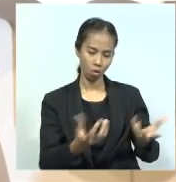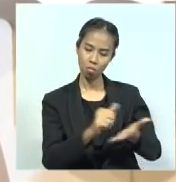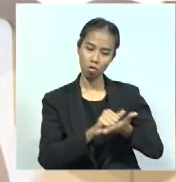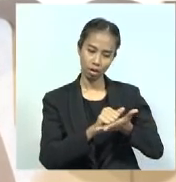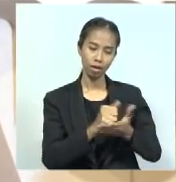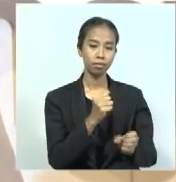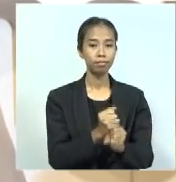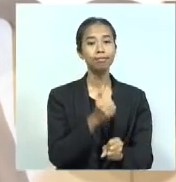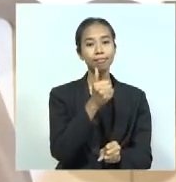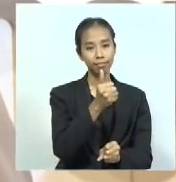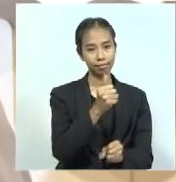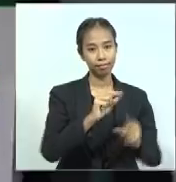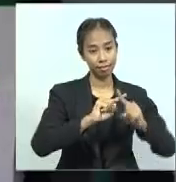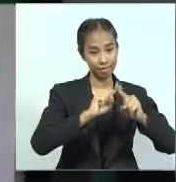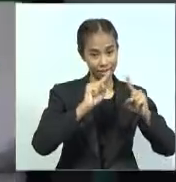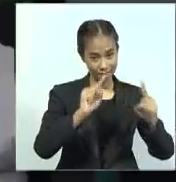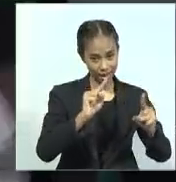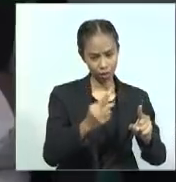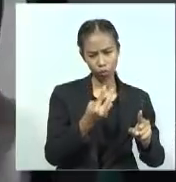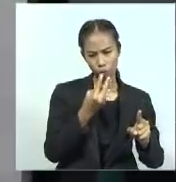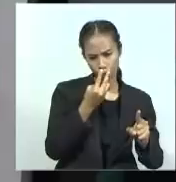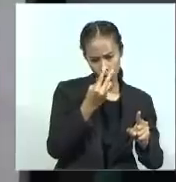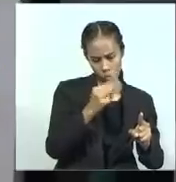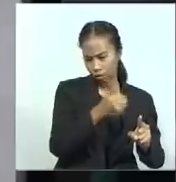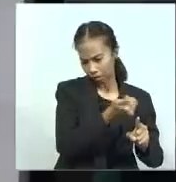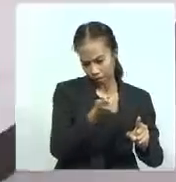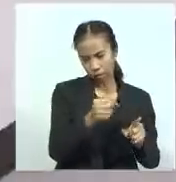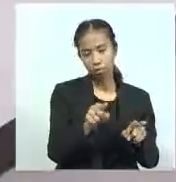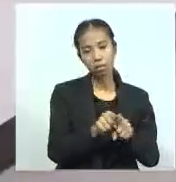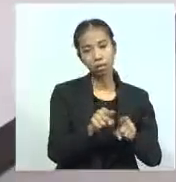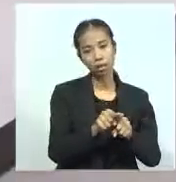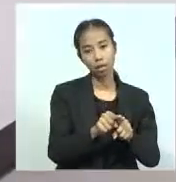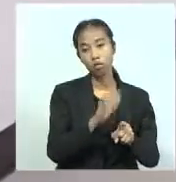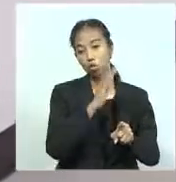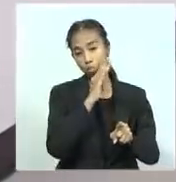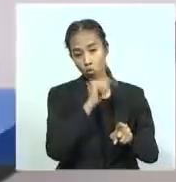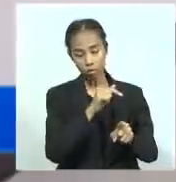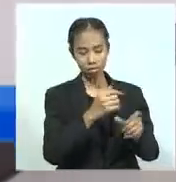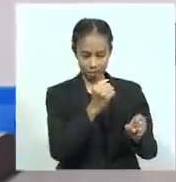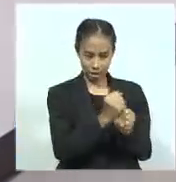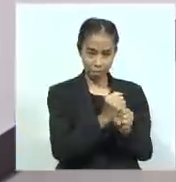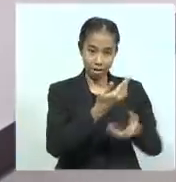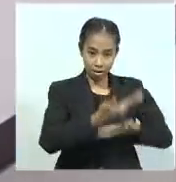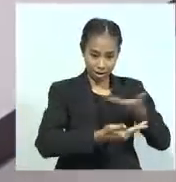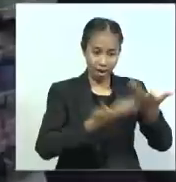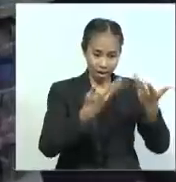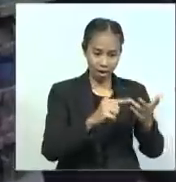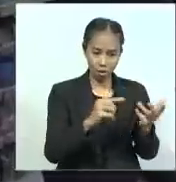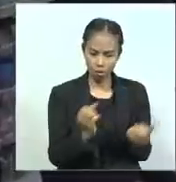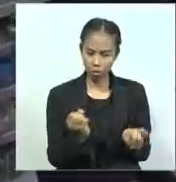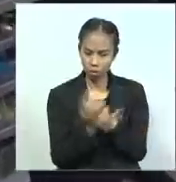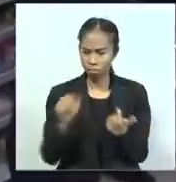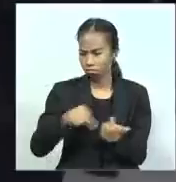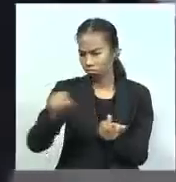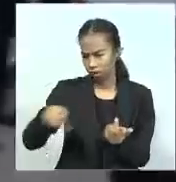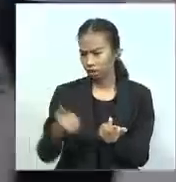ริการได้แต่ก็ต้องดูองค์ประกอบต่างๆควบคู่กันไปด้วยว่าทำแล้วจะไม่ทำให้คนอื่นได้รับความเดือดร้อน